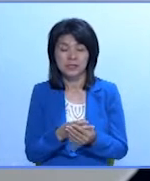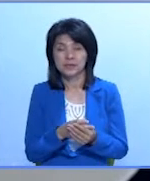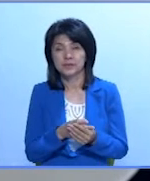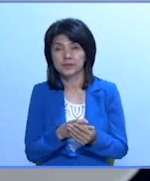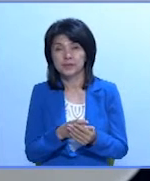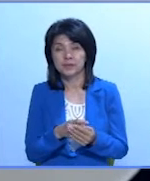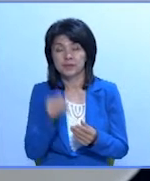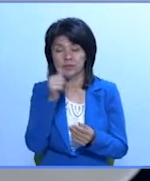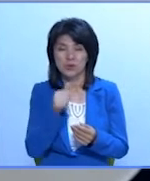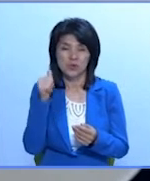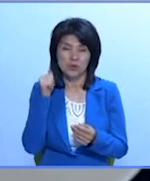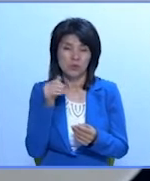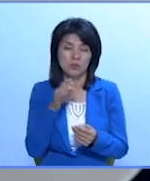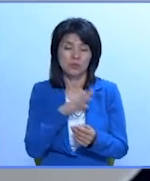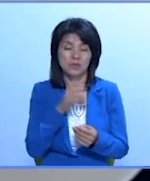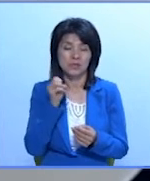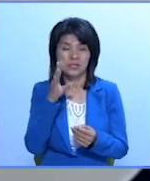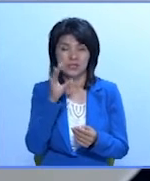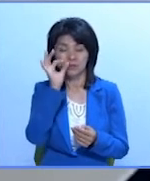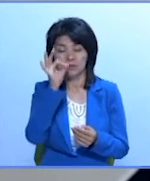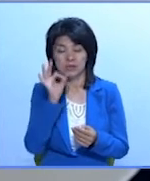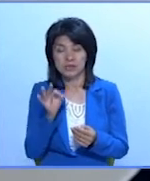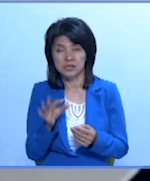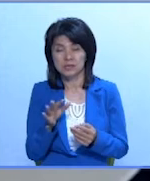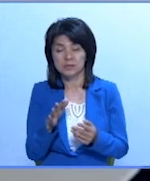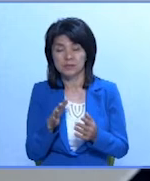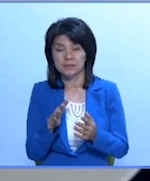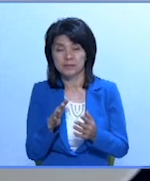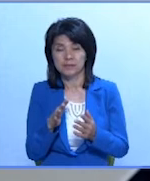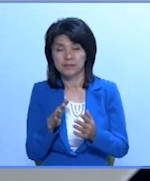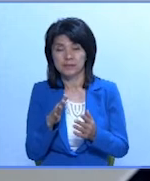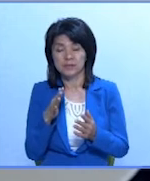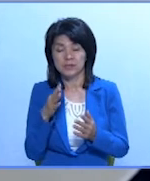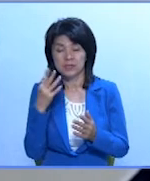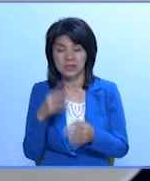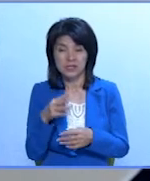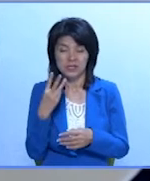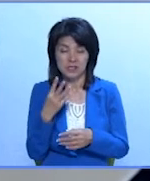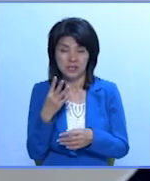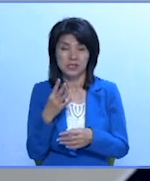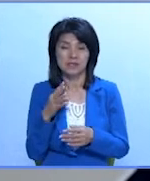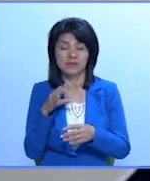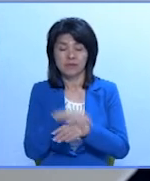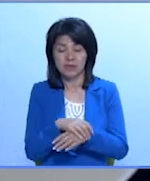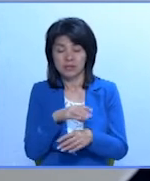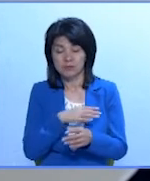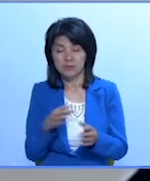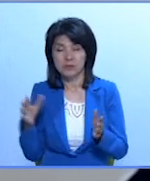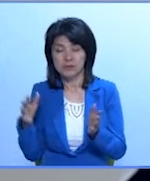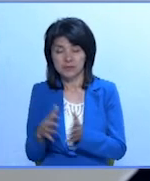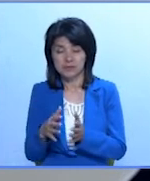сравнению с прошлым годом на 14% больше. В прошлом году было 34 факта. Это в